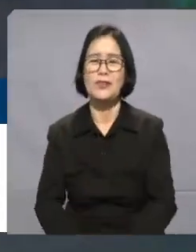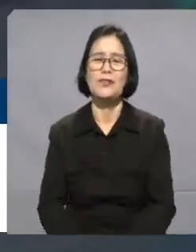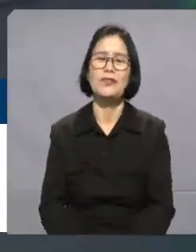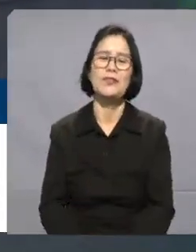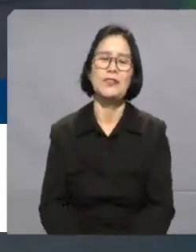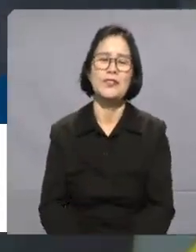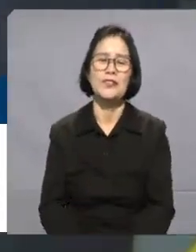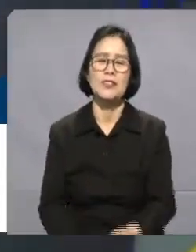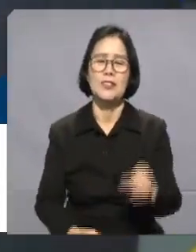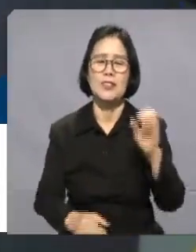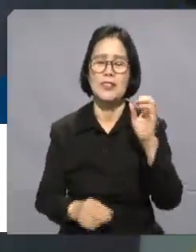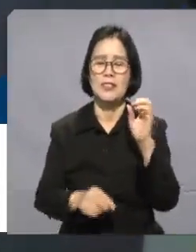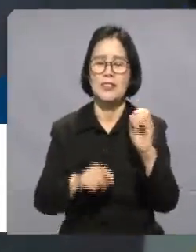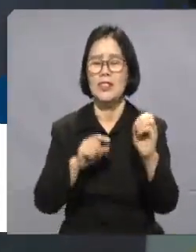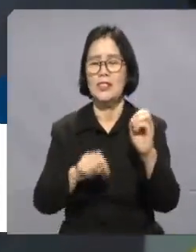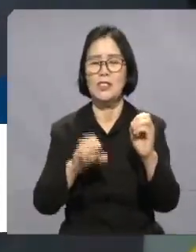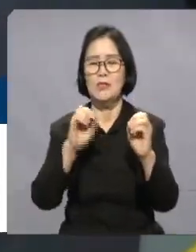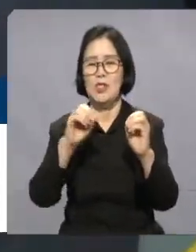됐습니다.